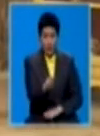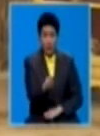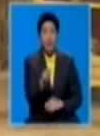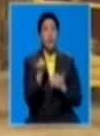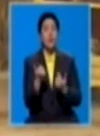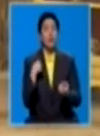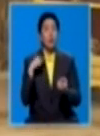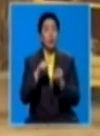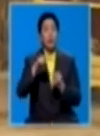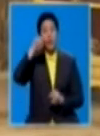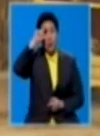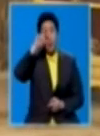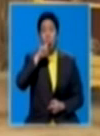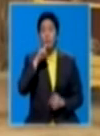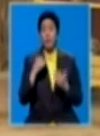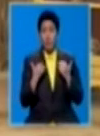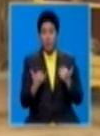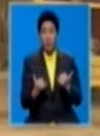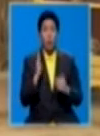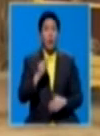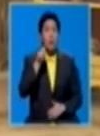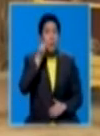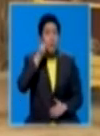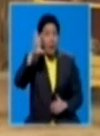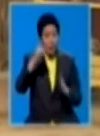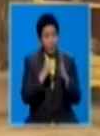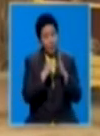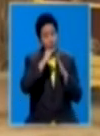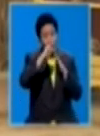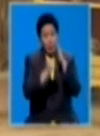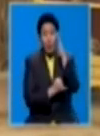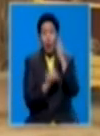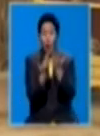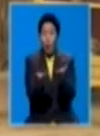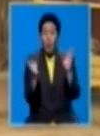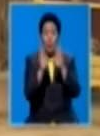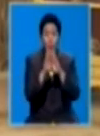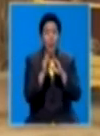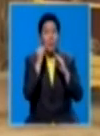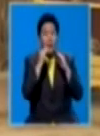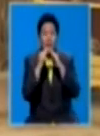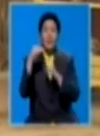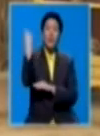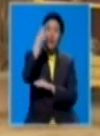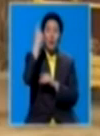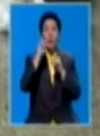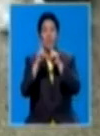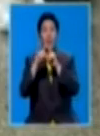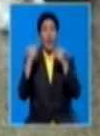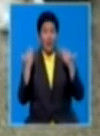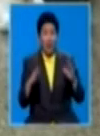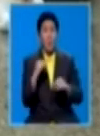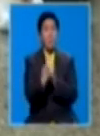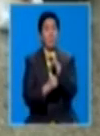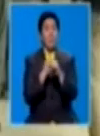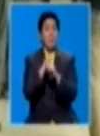ในช่วงเสาร์อาทิตย์นี้พี่น้องประชาชนที่เดินทางกลับภูมิลำเนาเยี่ยมเยือนครอบครัวรวมทั้งที่ไปท่องเที่ยวในห้วงเทศกาลส่งท้าย